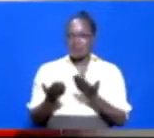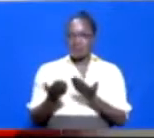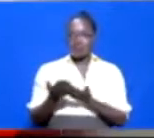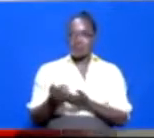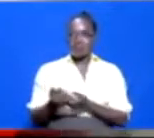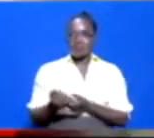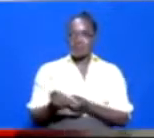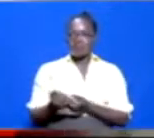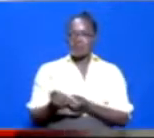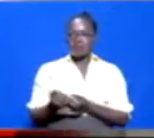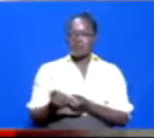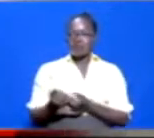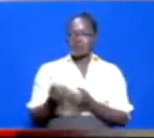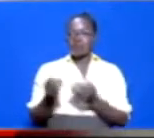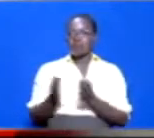kizungu